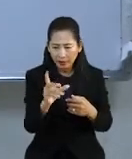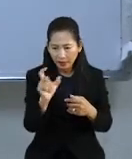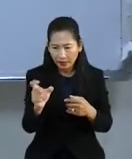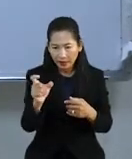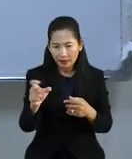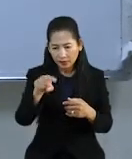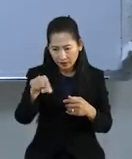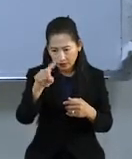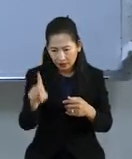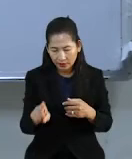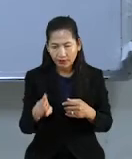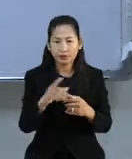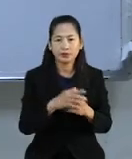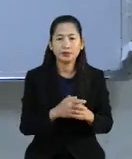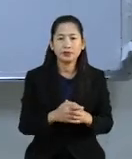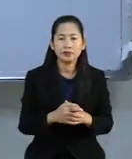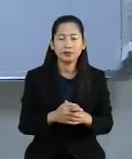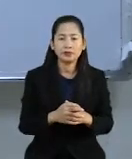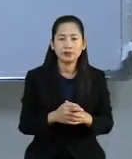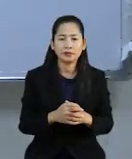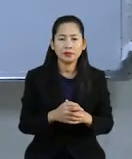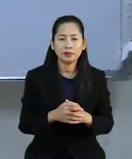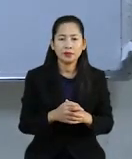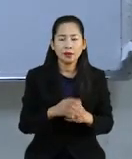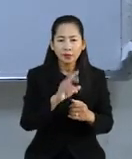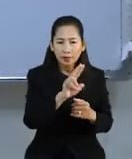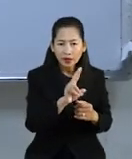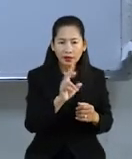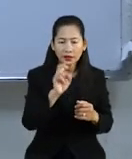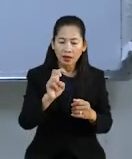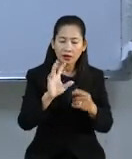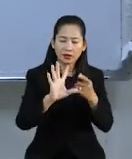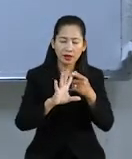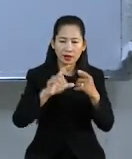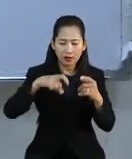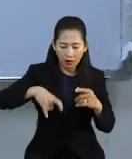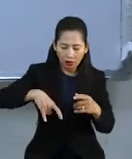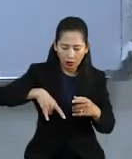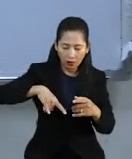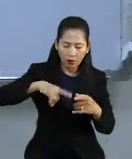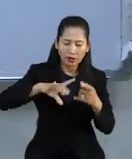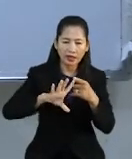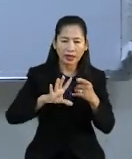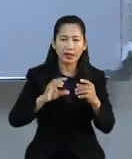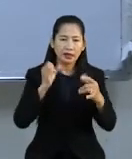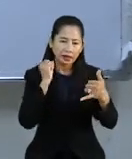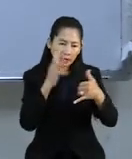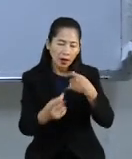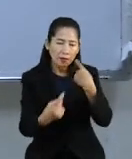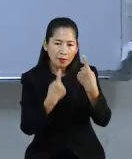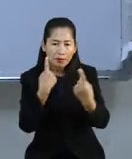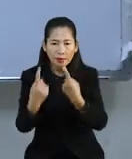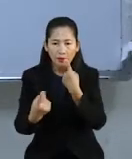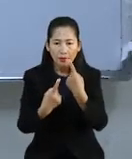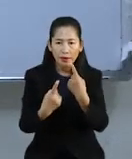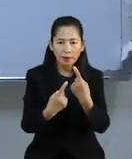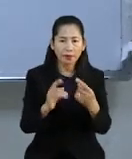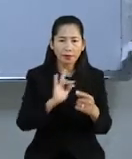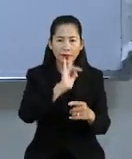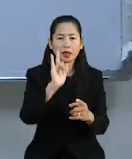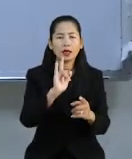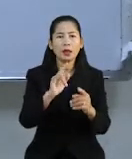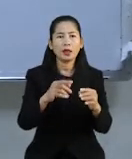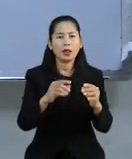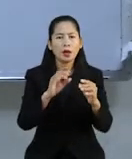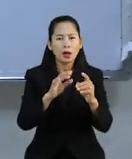nè, nè na khá là. Vì ta đi nà, bán chập đam ca xong tình yên, đòi